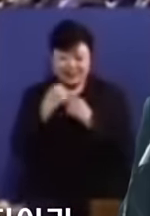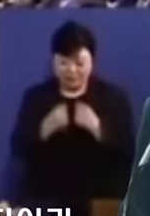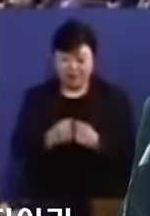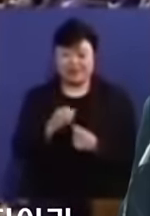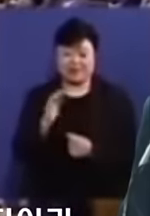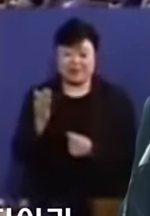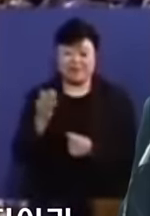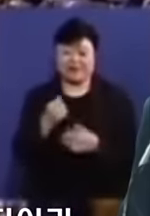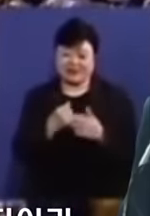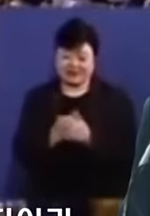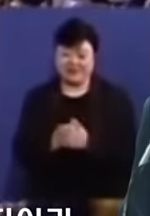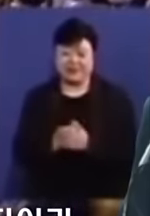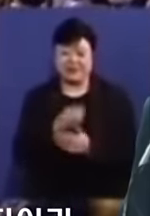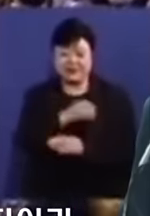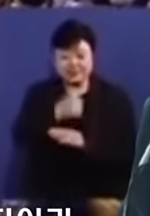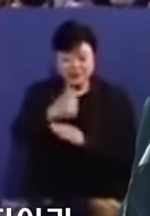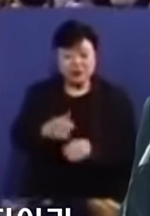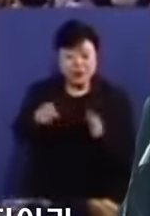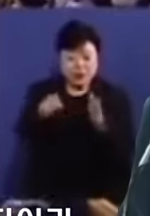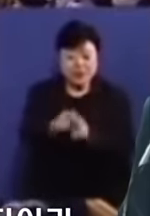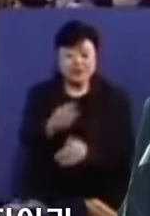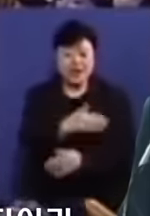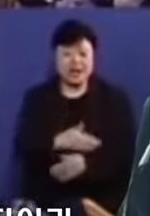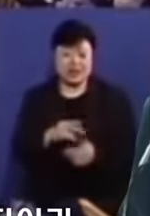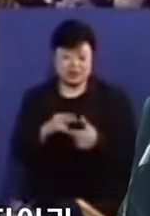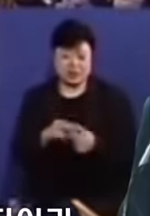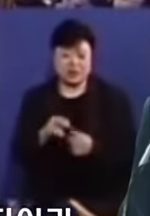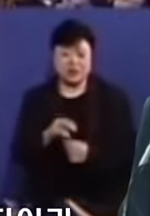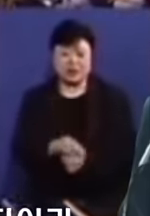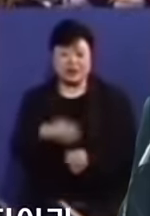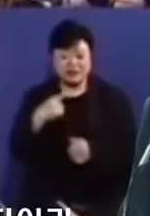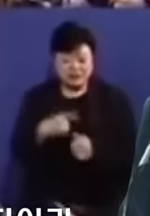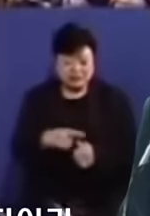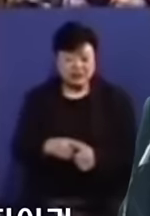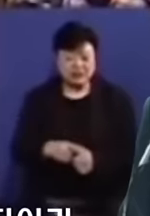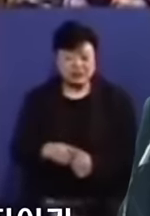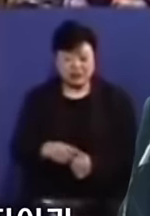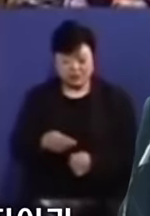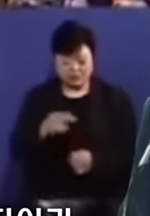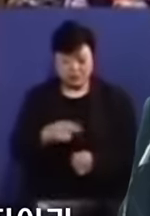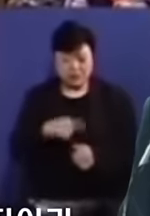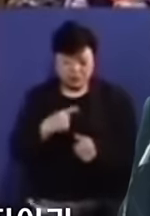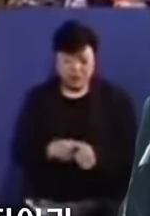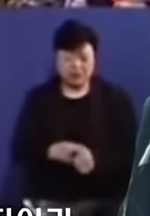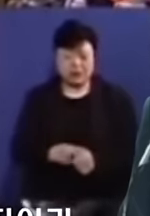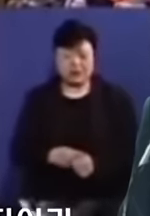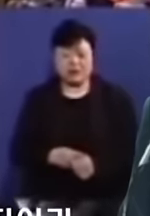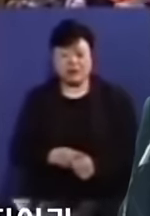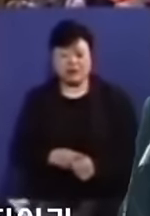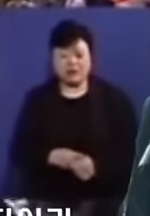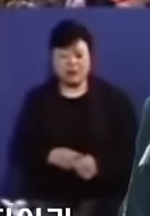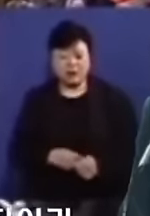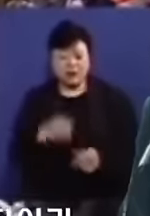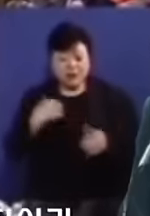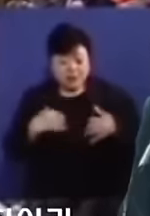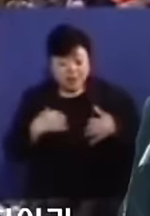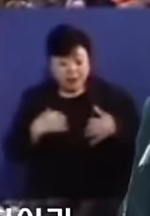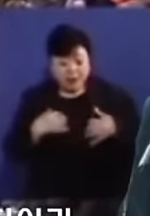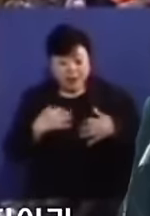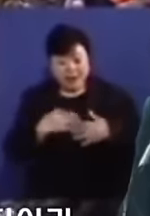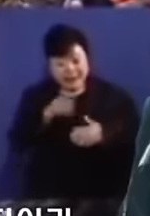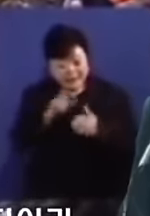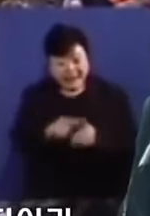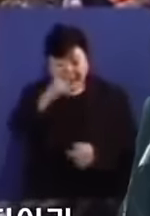하려함이라. 그러므로 내가 그리스도를 위하여 약한 것들과 능력과 궁핍과 박해와 공고와를 기뻐하노니 이는 내가 약할 그때에